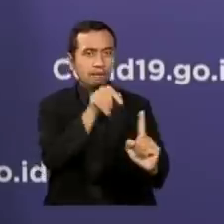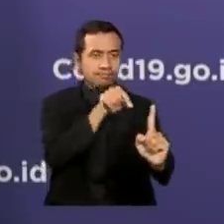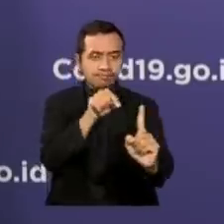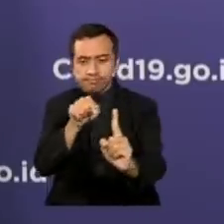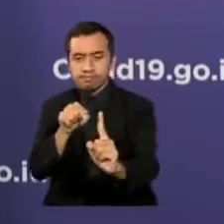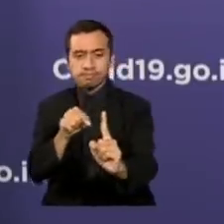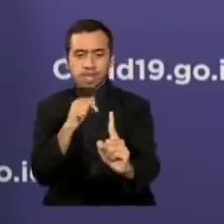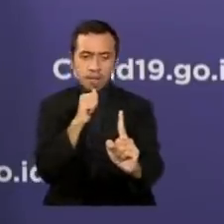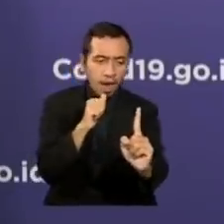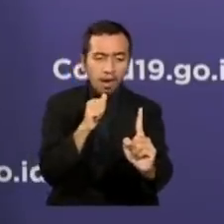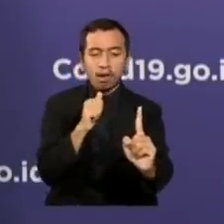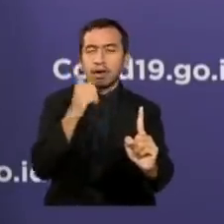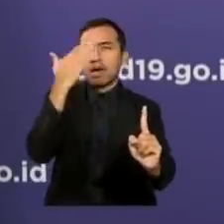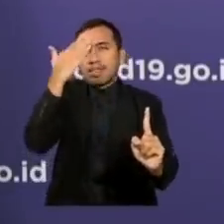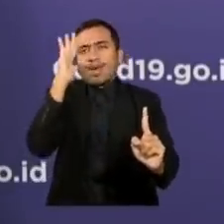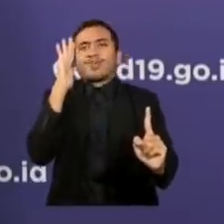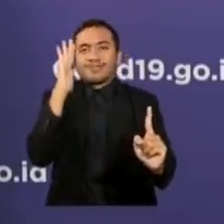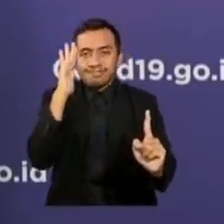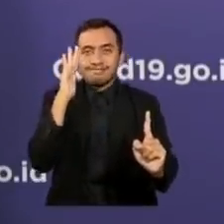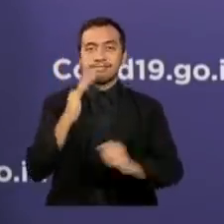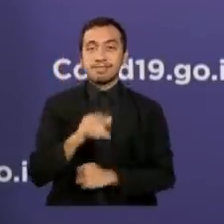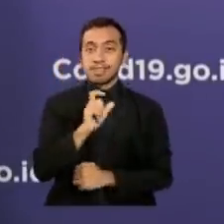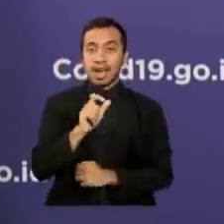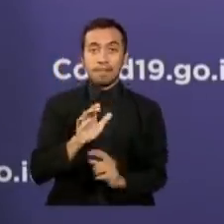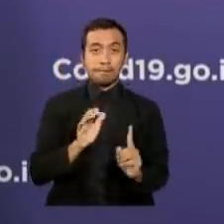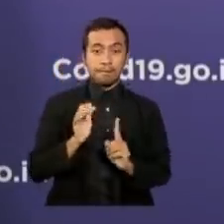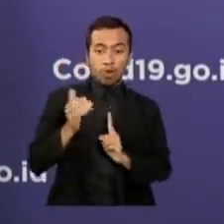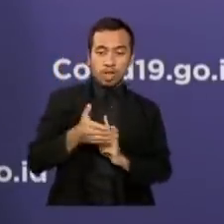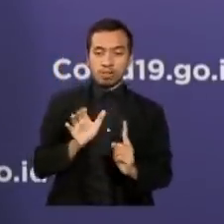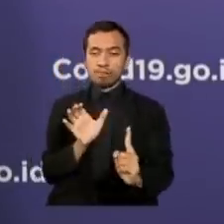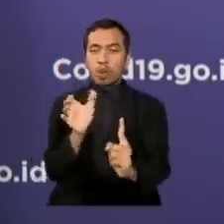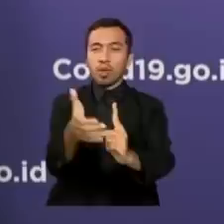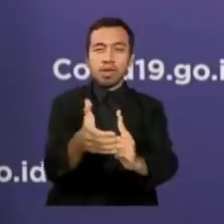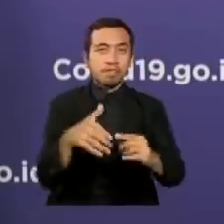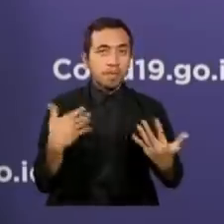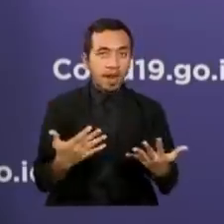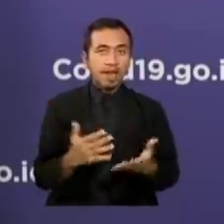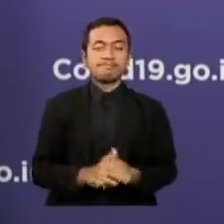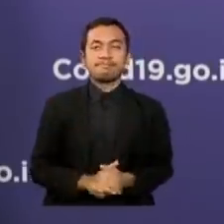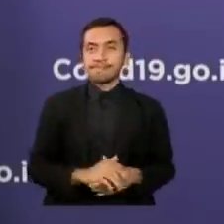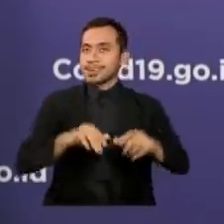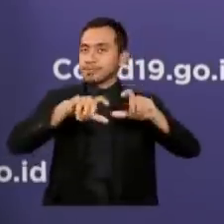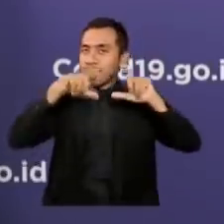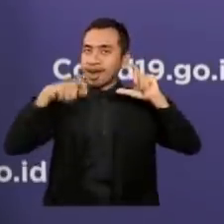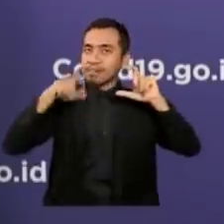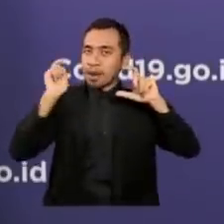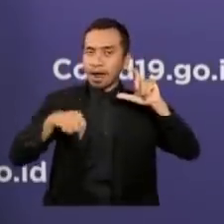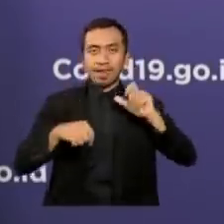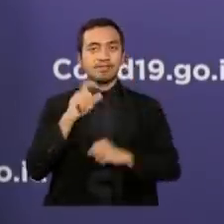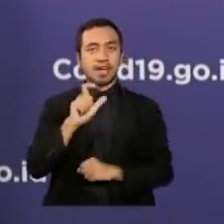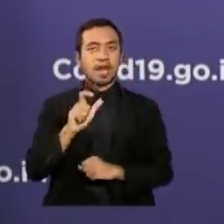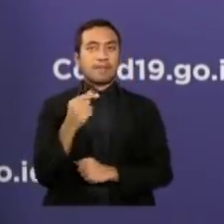agar kita dapat melindungi diri kita dan orang lain maka sebaiknya masker wajib digunakan dengan cara yang baik dan